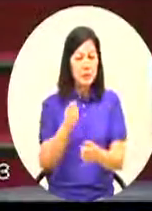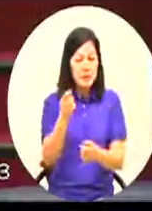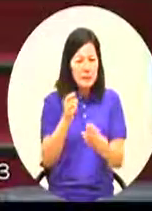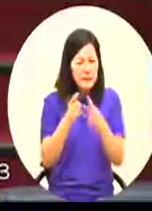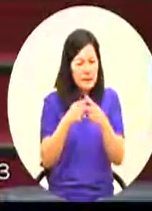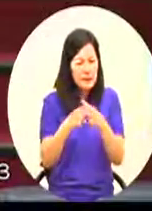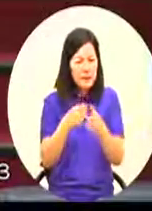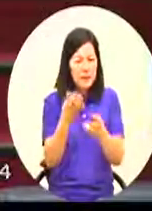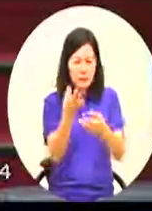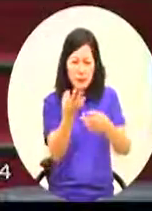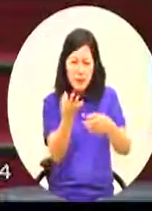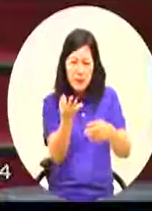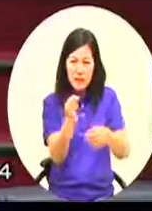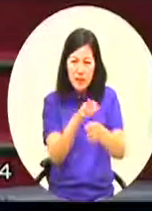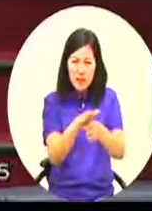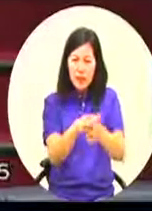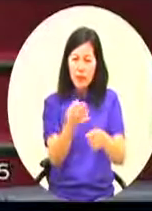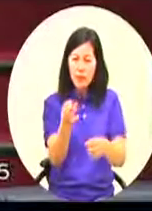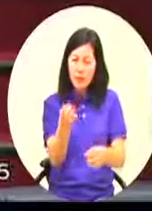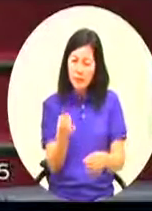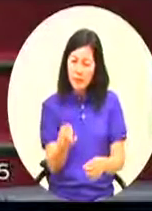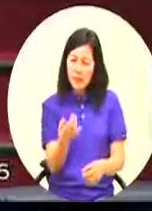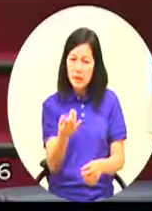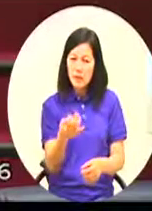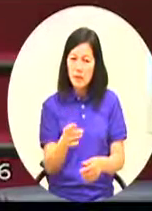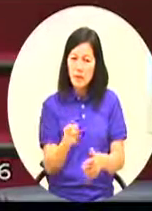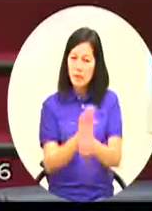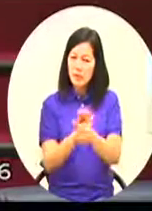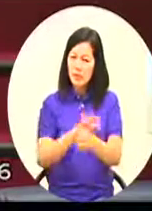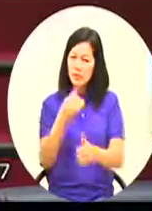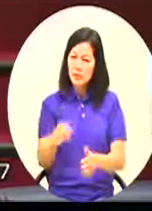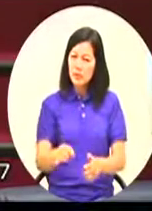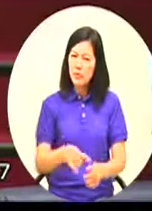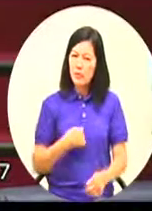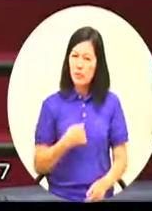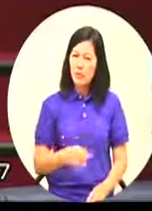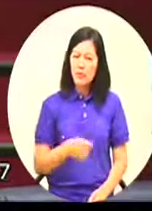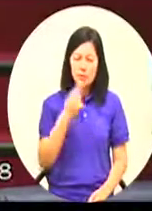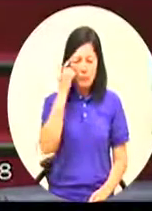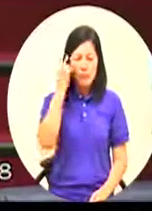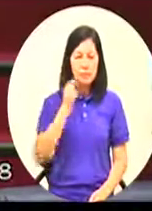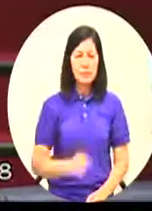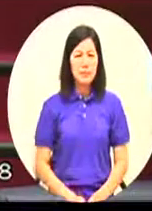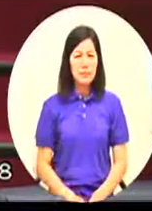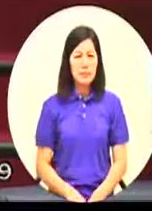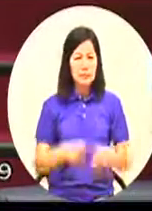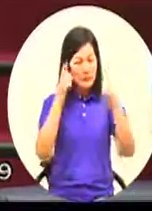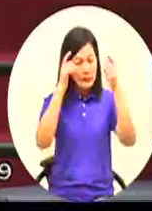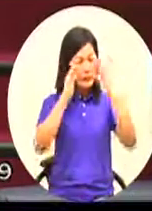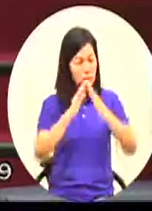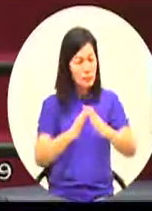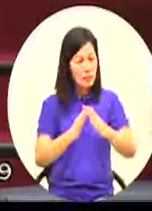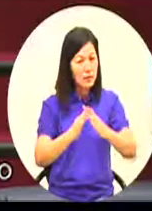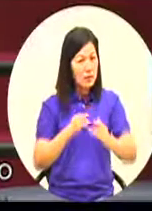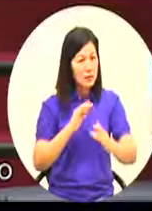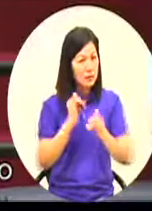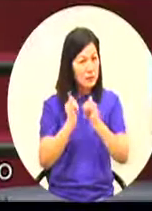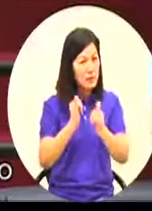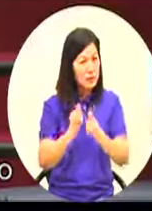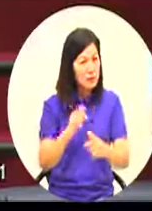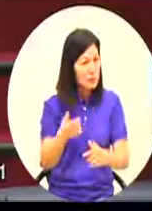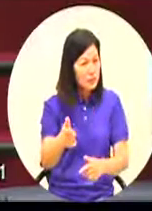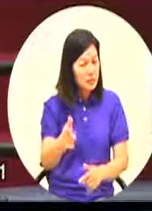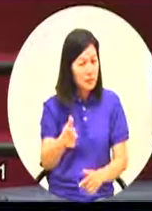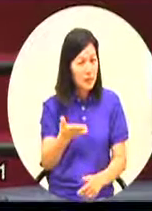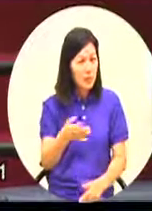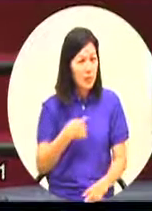一个数字这样子去对待我们？我们不是高雄市的市民吗？我们不是